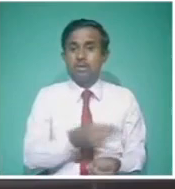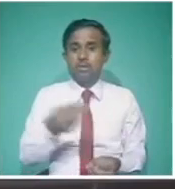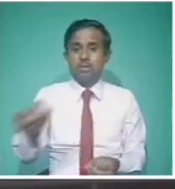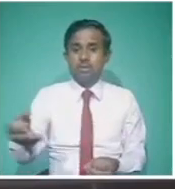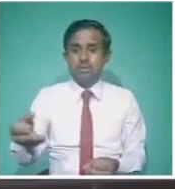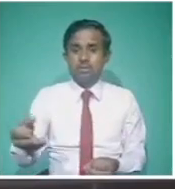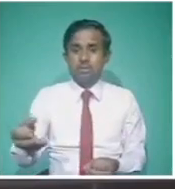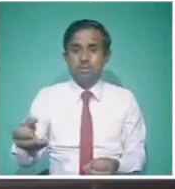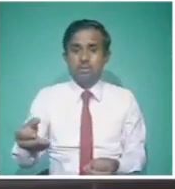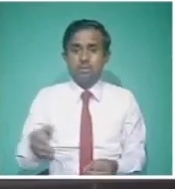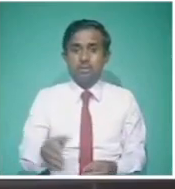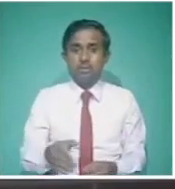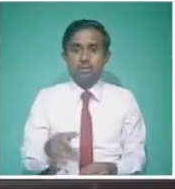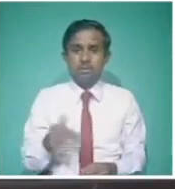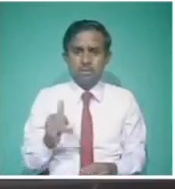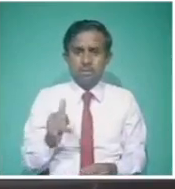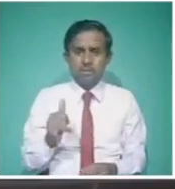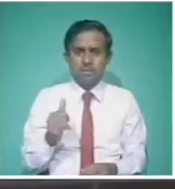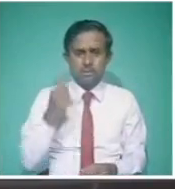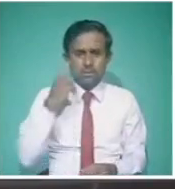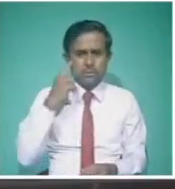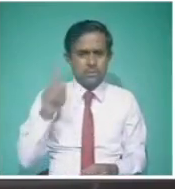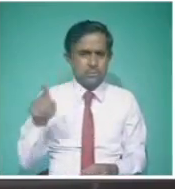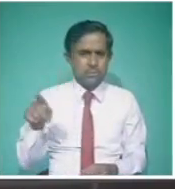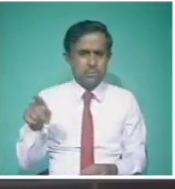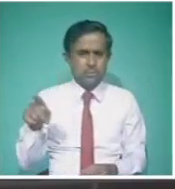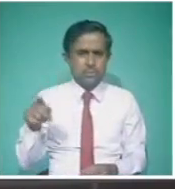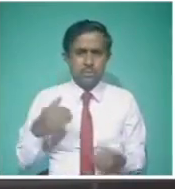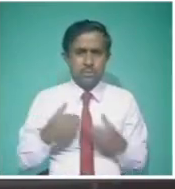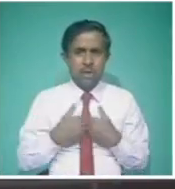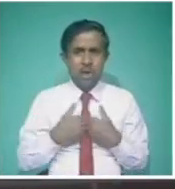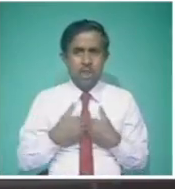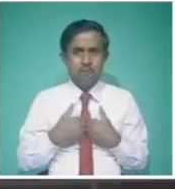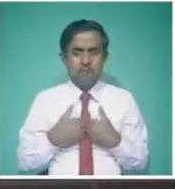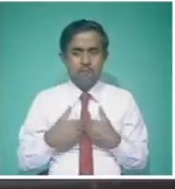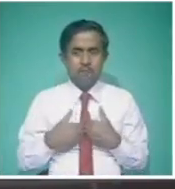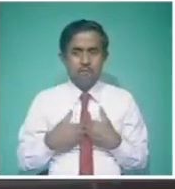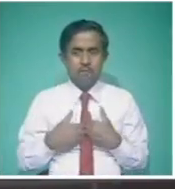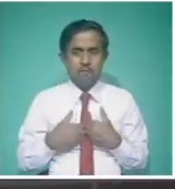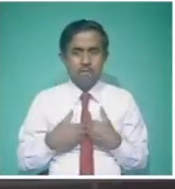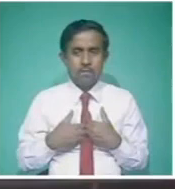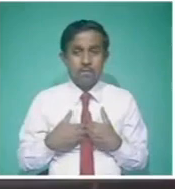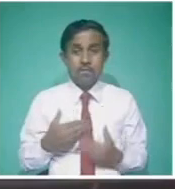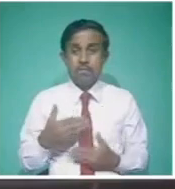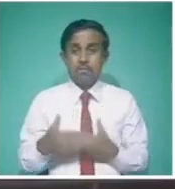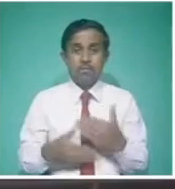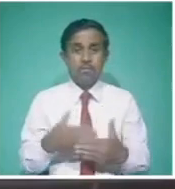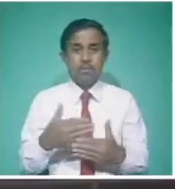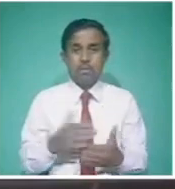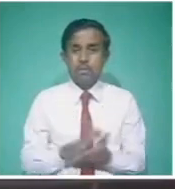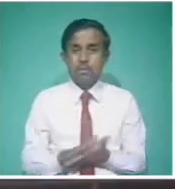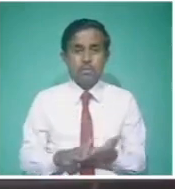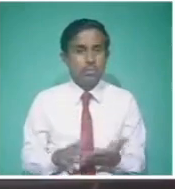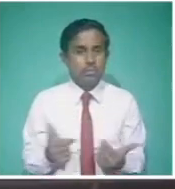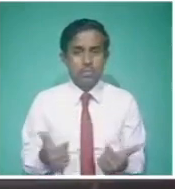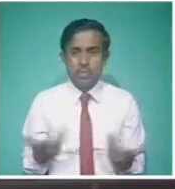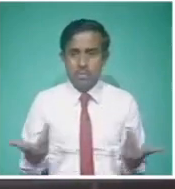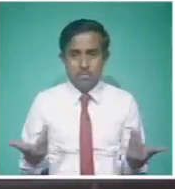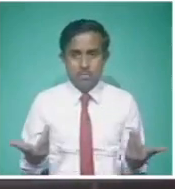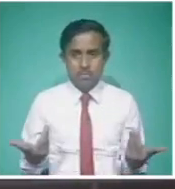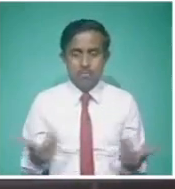දීමක් සිදු වෙයි කියන ඒ සැකය මේ වෙනකොටත් තියෙනවා. එවැනි ඒ දෙයක් සිදු කරන්න සුදුසු නැහැ. ඒ